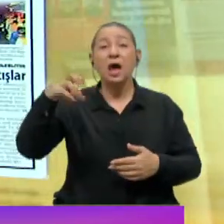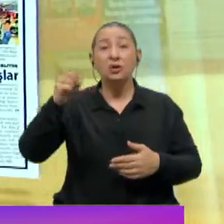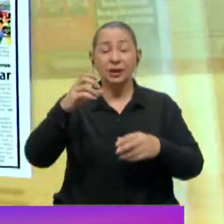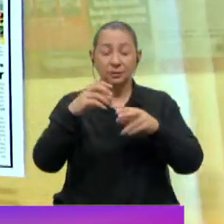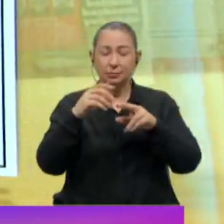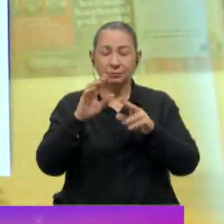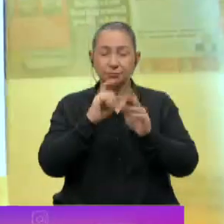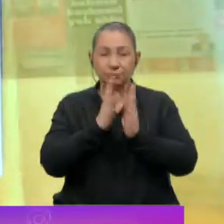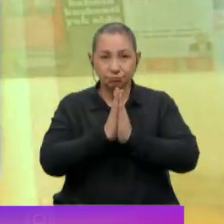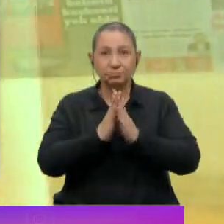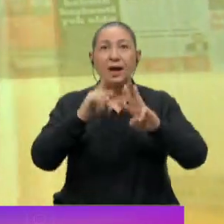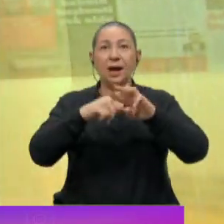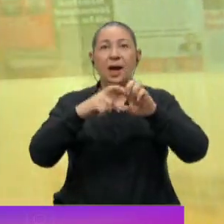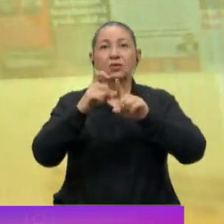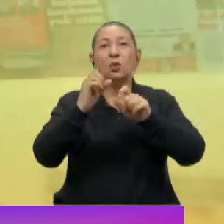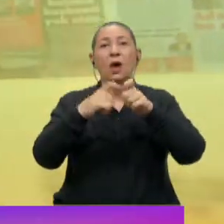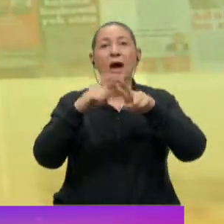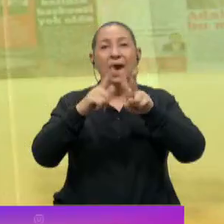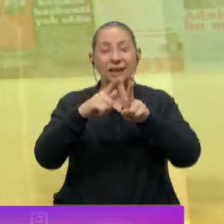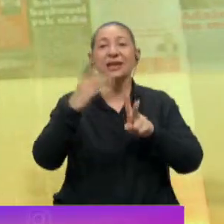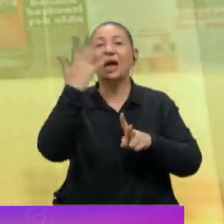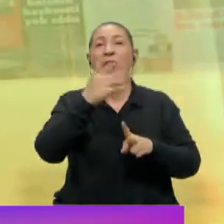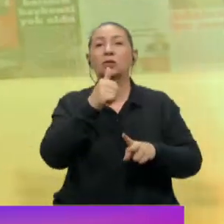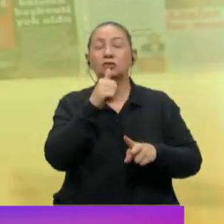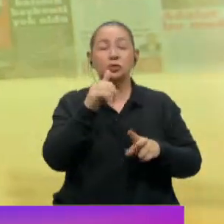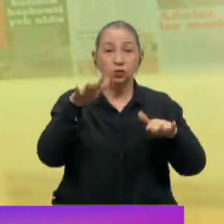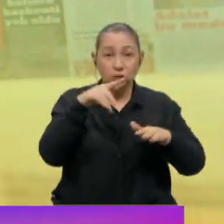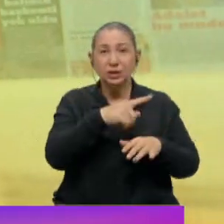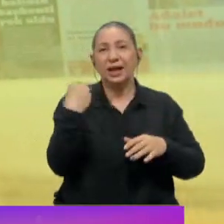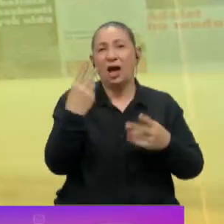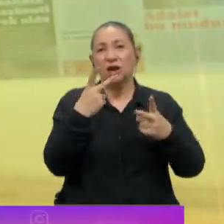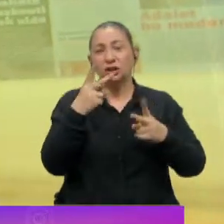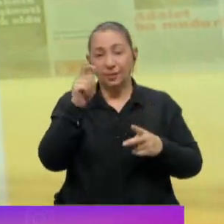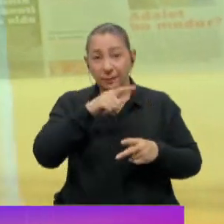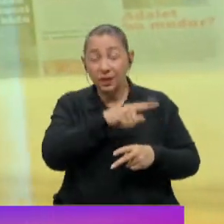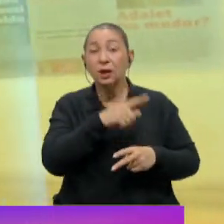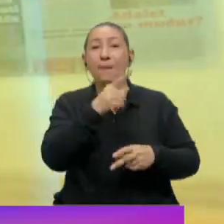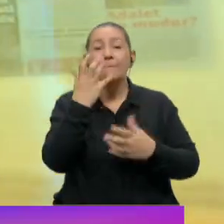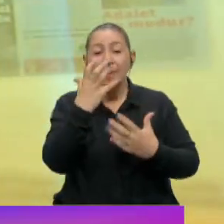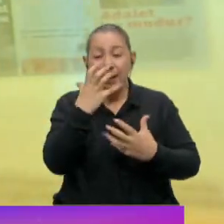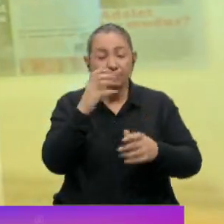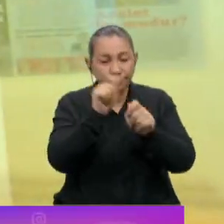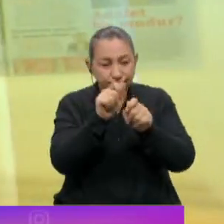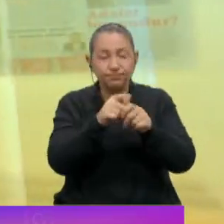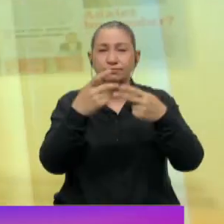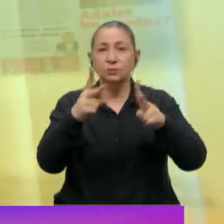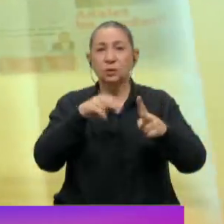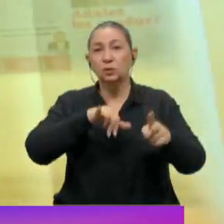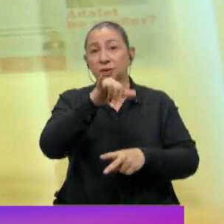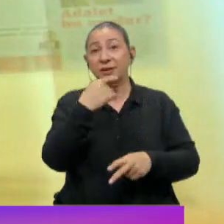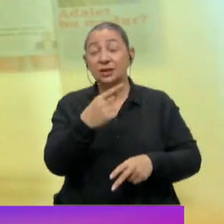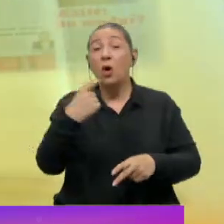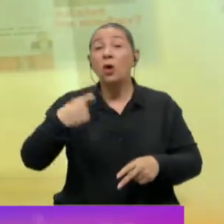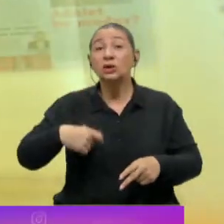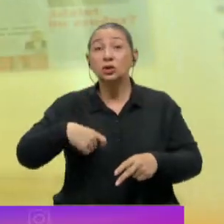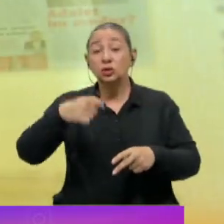Karakuş, THK'nın eski başkanı, yeni açıklamalarda bulundu. Bakım ve onarım yapılabilir bu uçakları dedi.